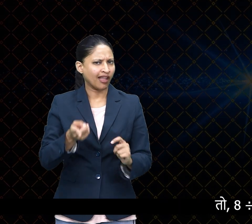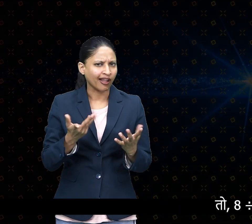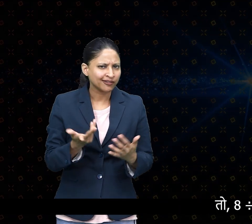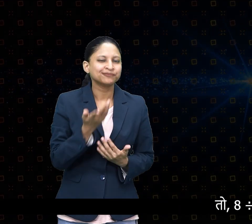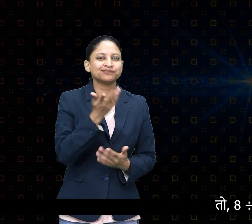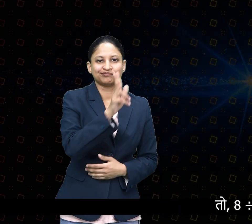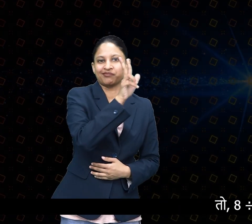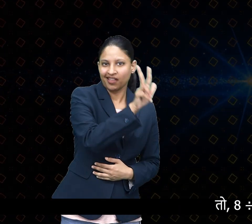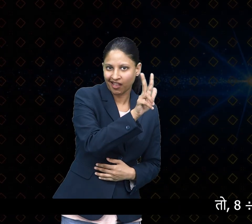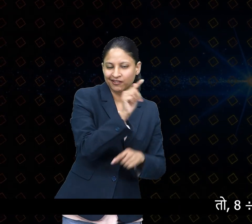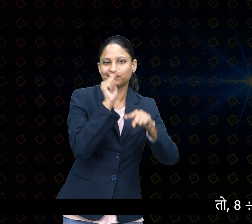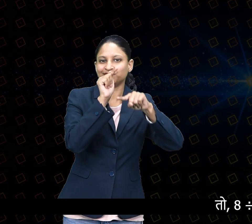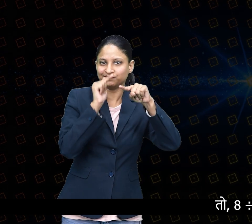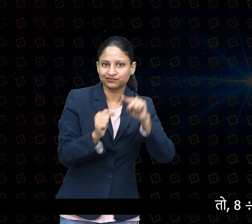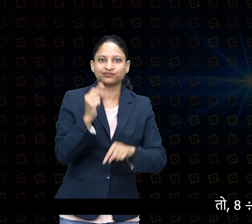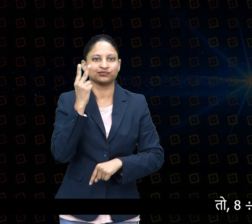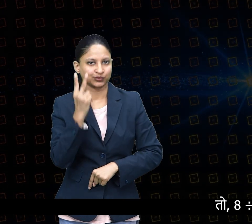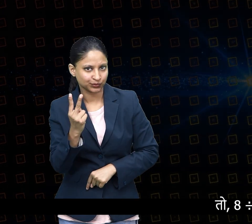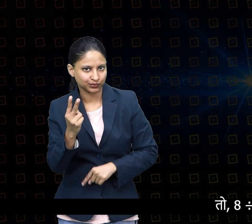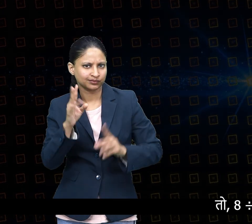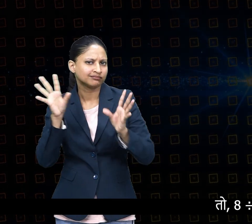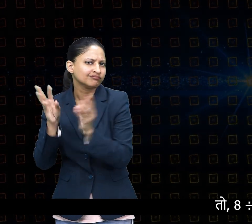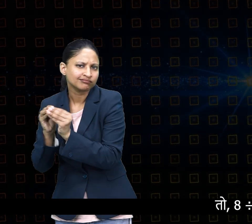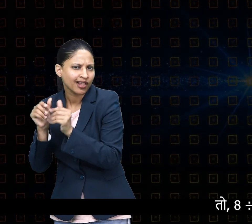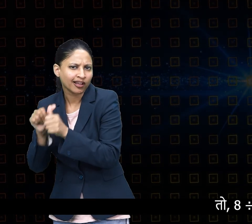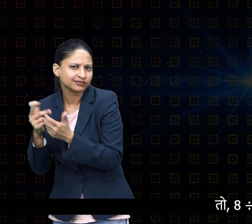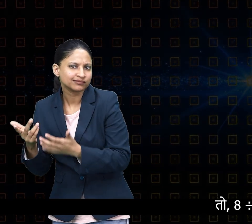तो 8 भाग 2 बराबर 4।